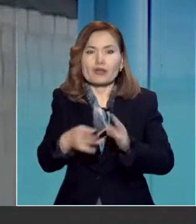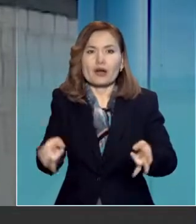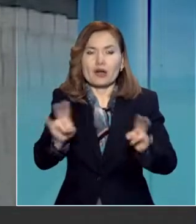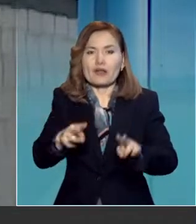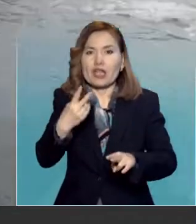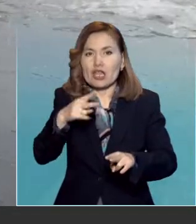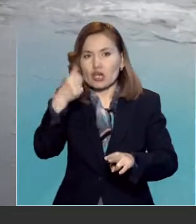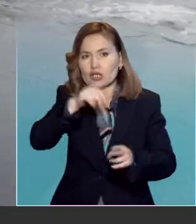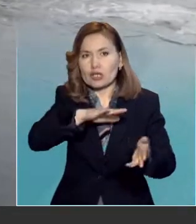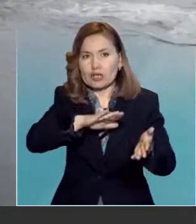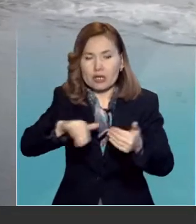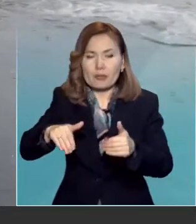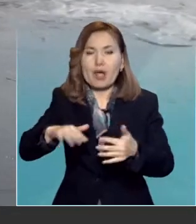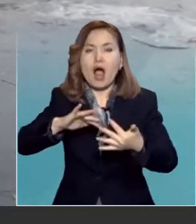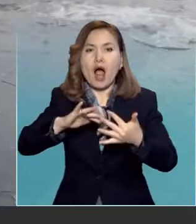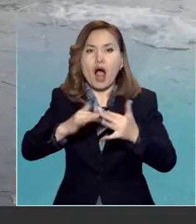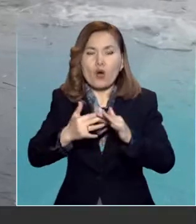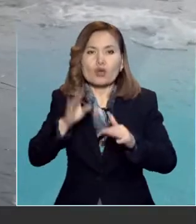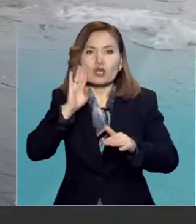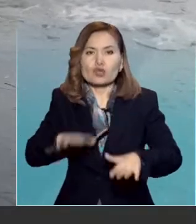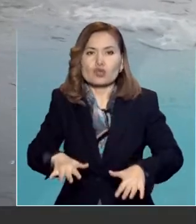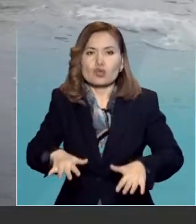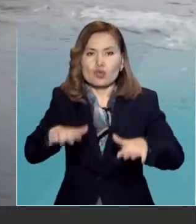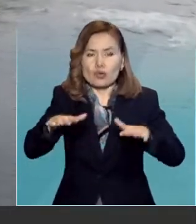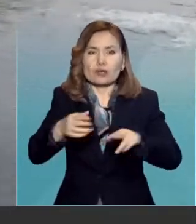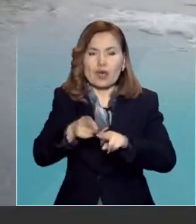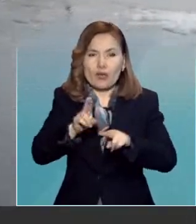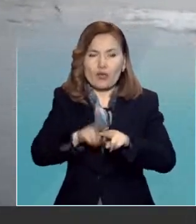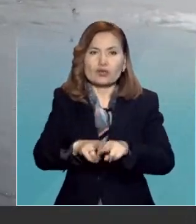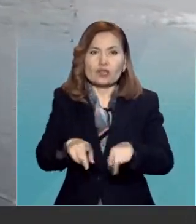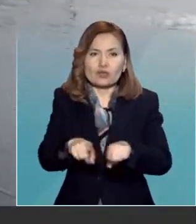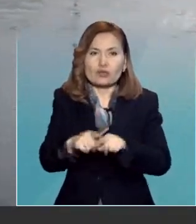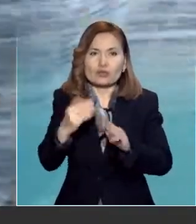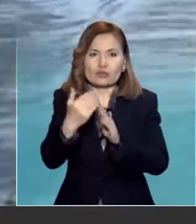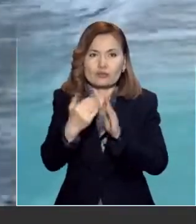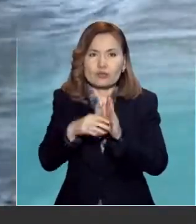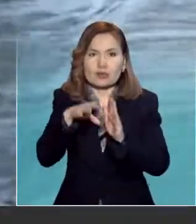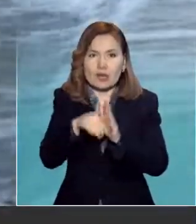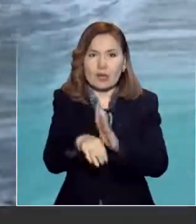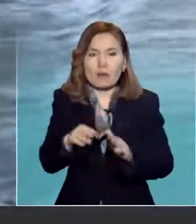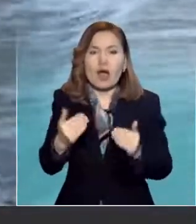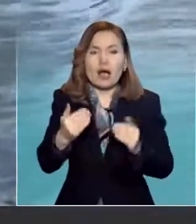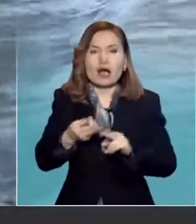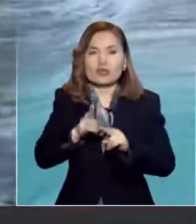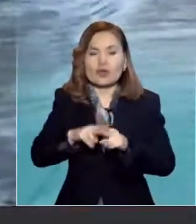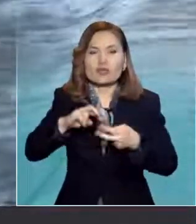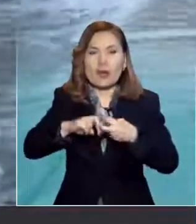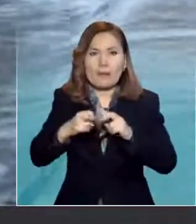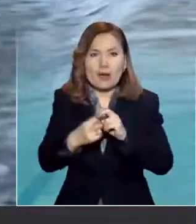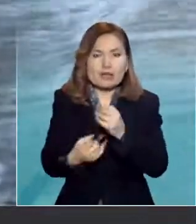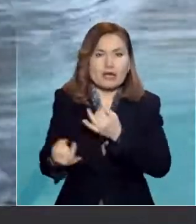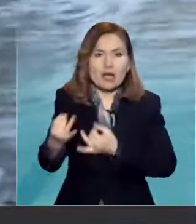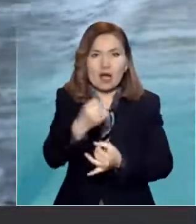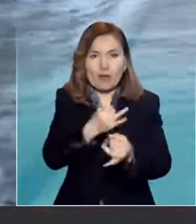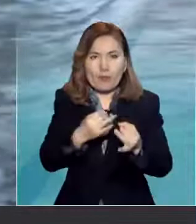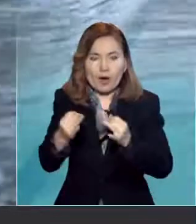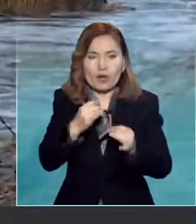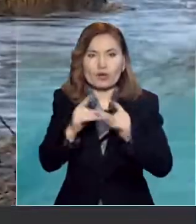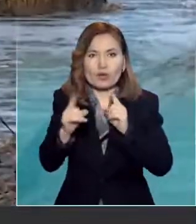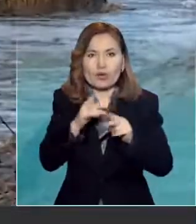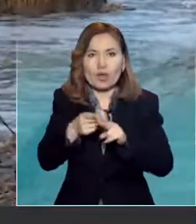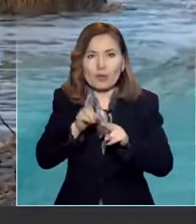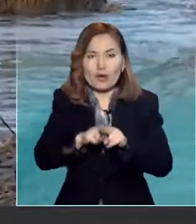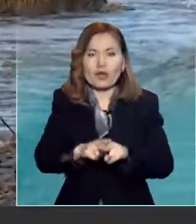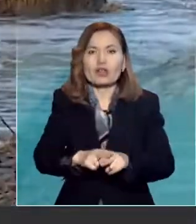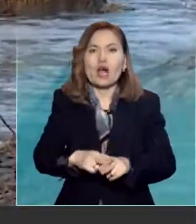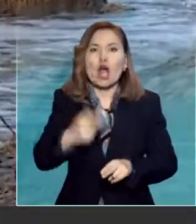осы ауылды су басу қаупі бар елді мекендер тізімінен сызып тастаған. Қазір осы мәселеге қатысты қызметтік тексеру жүріп жатыр. Ал картада бар